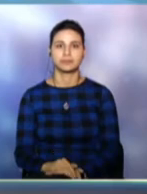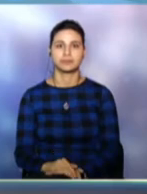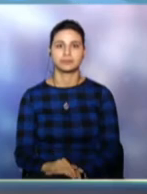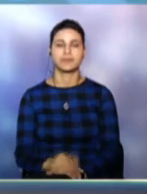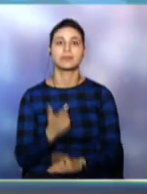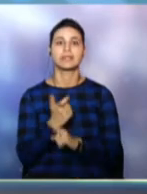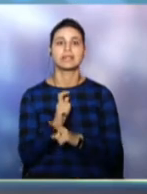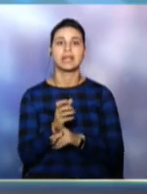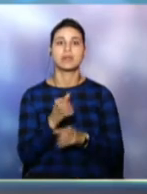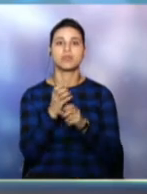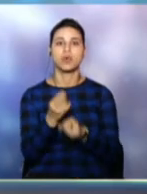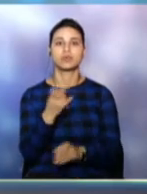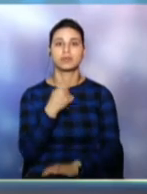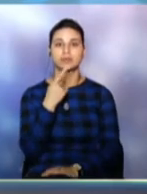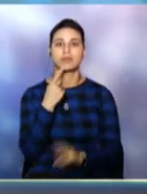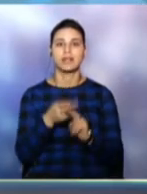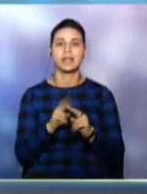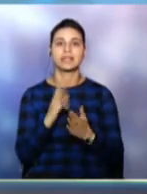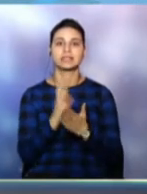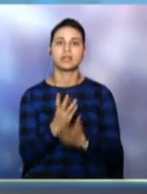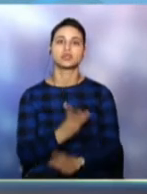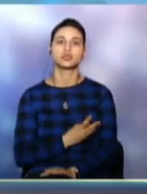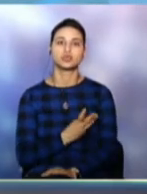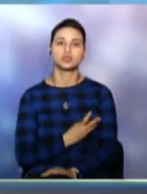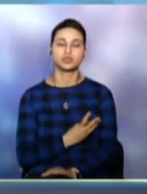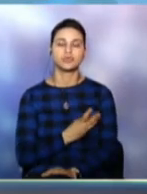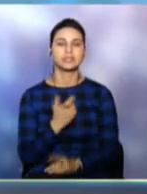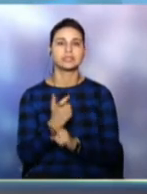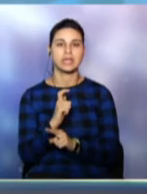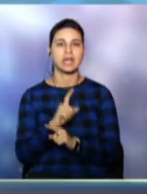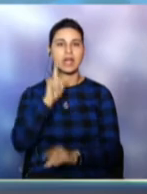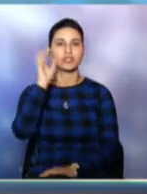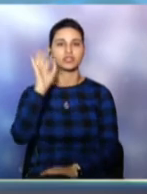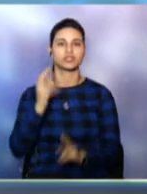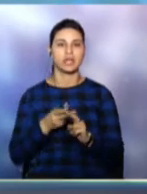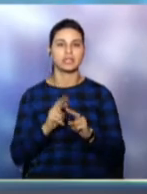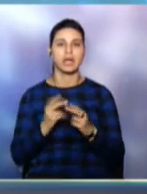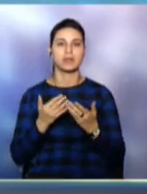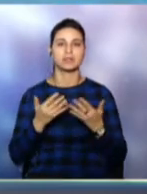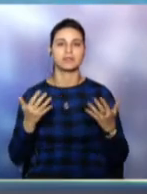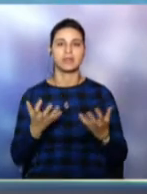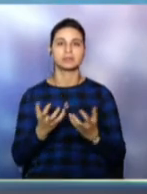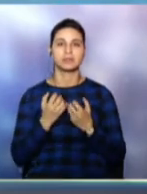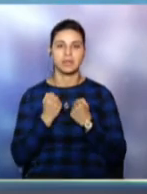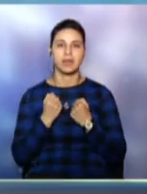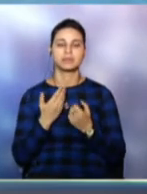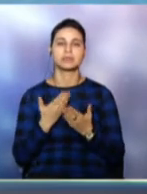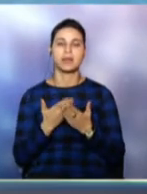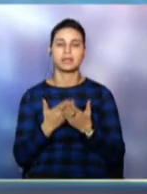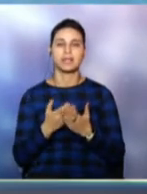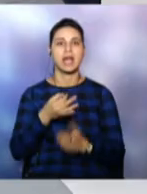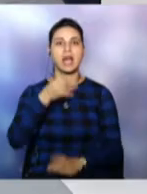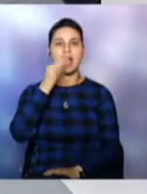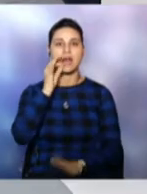რომ ჩამოვთვალოთ, ეს არის სურვილი დაუძლეველი ძალიან ხშირად აი ამ ნივთიერების მიღების თუნდაც თქვა